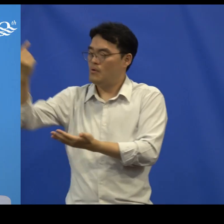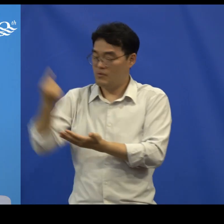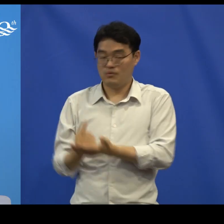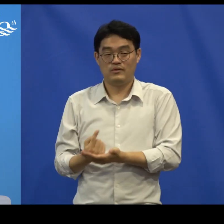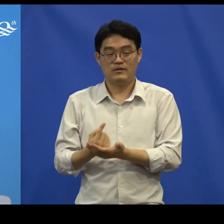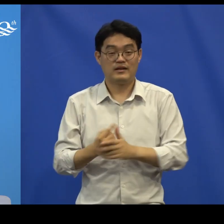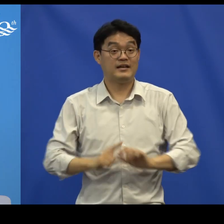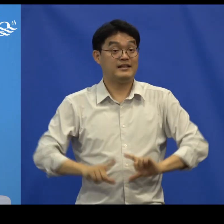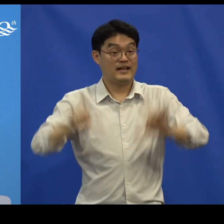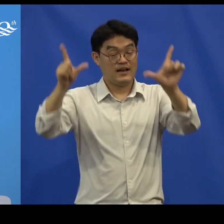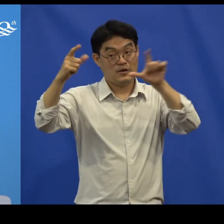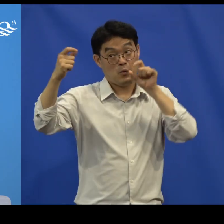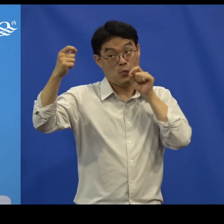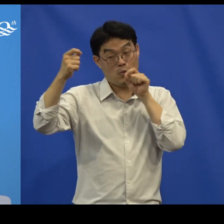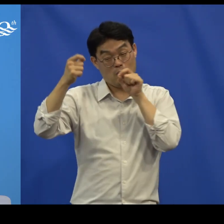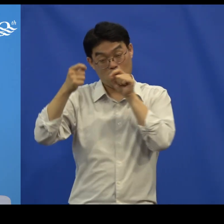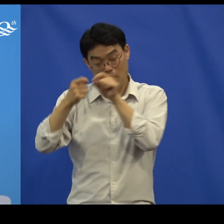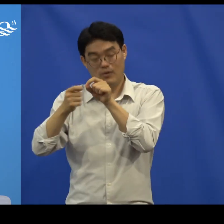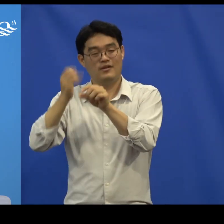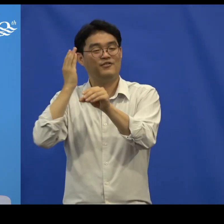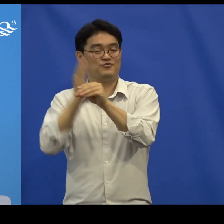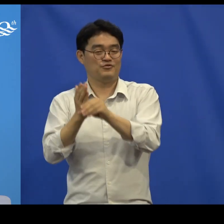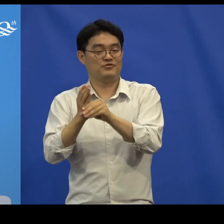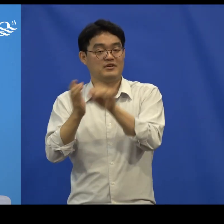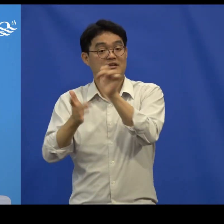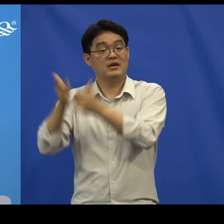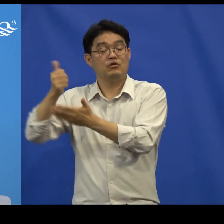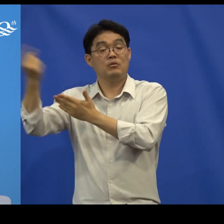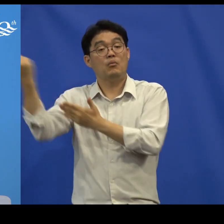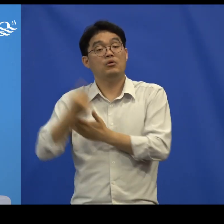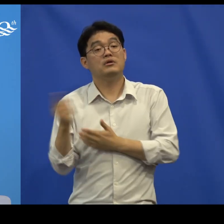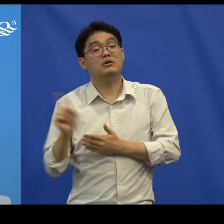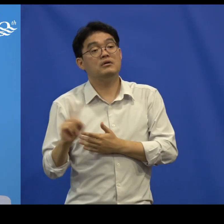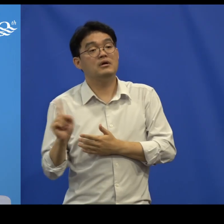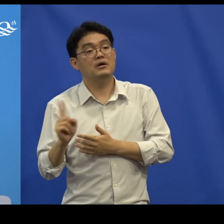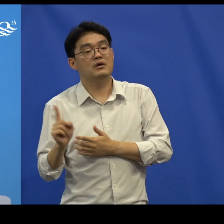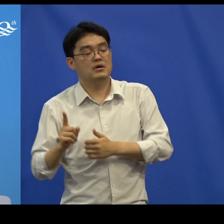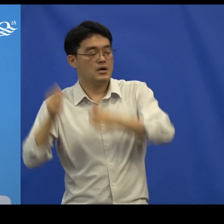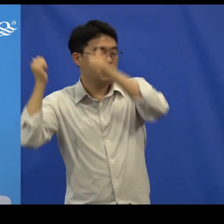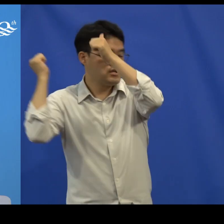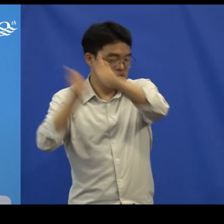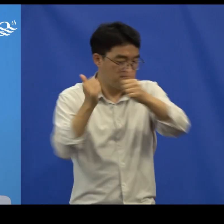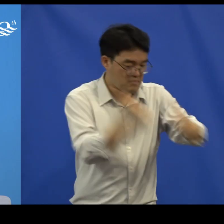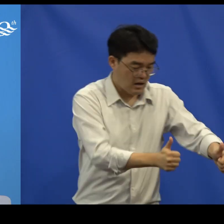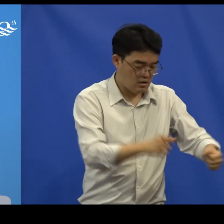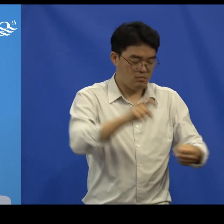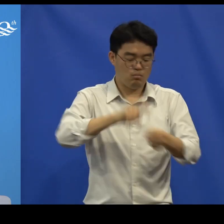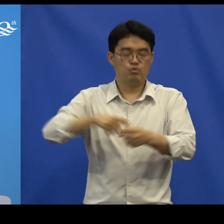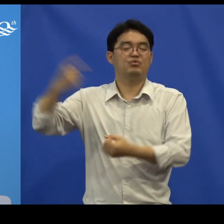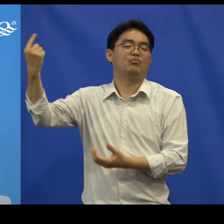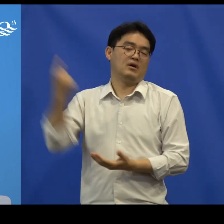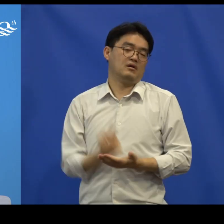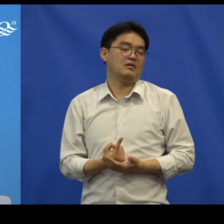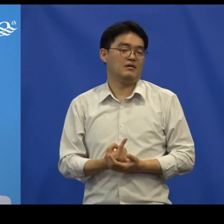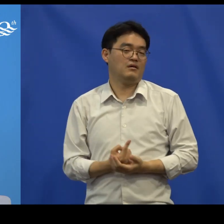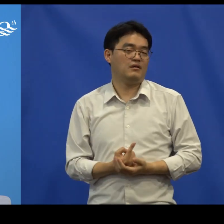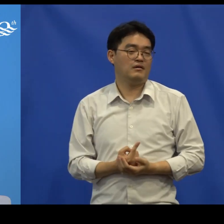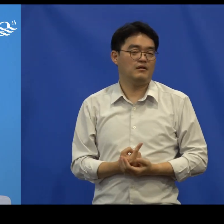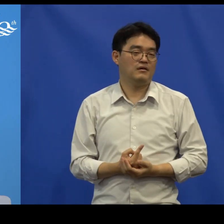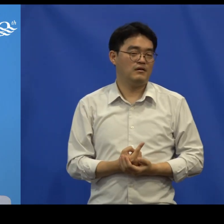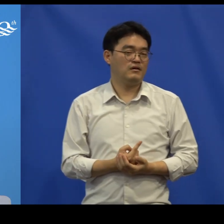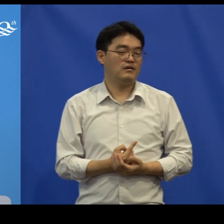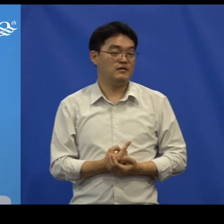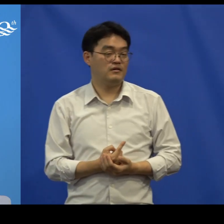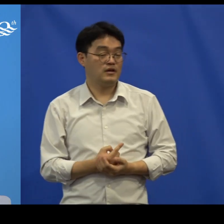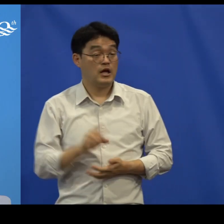그날이 가까워오고 있습니다. 그분은 심판주로 오시는 거예요. 구원주로 오시는 게 아닙니다. 심판주로 오시는 거예요. 첫 번째 오셨던